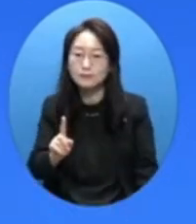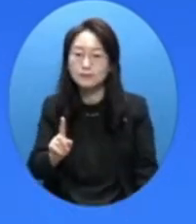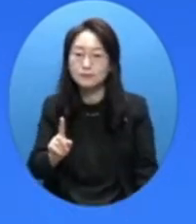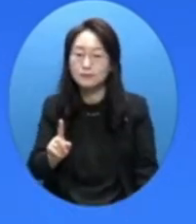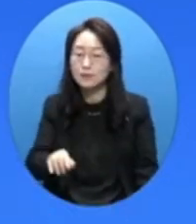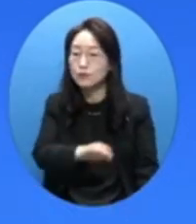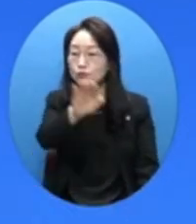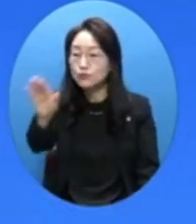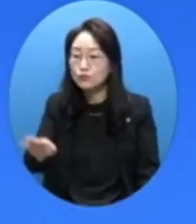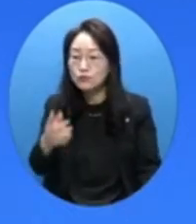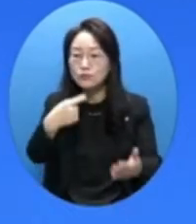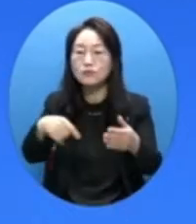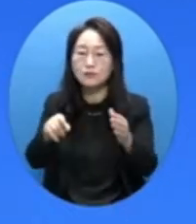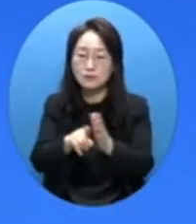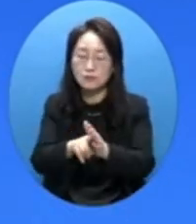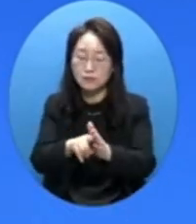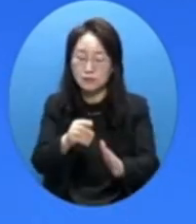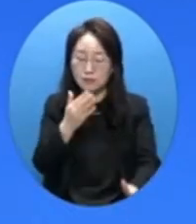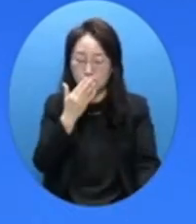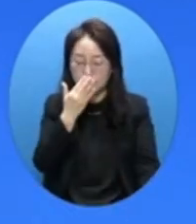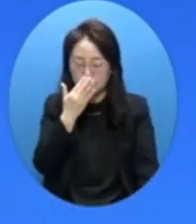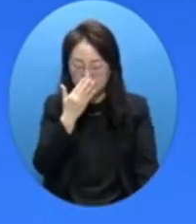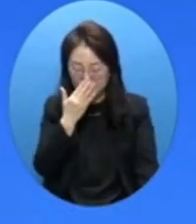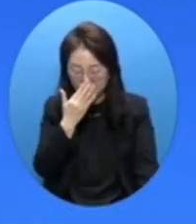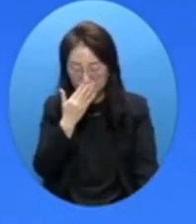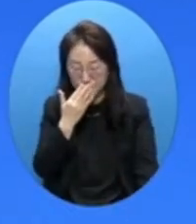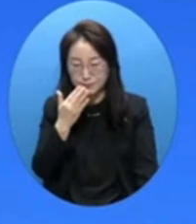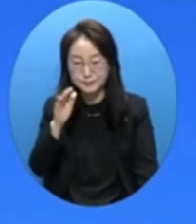우리를 위해서 낮아지시고